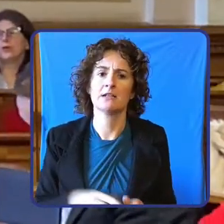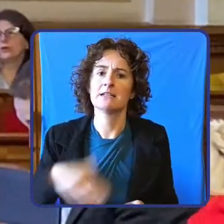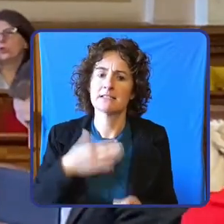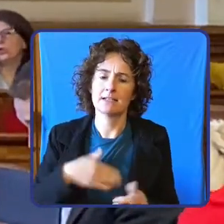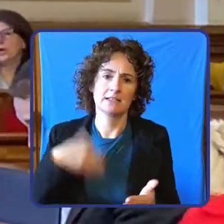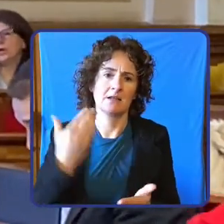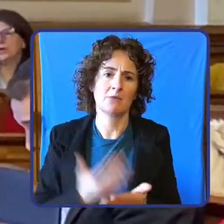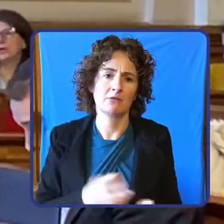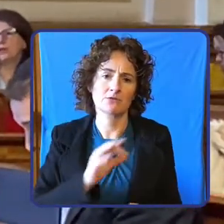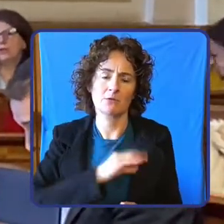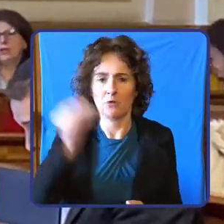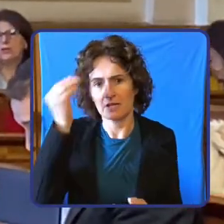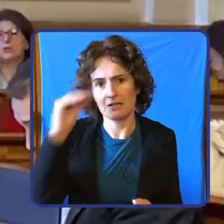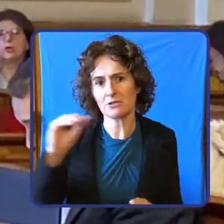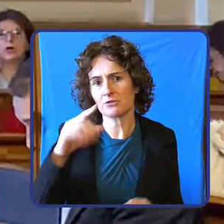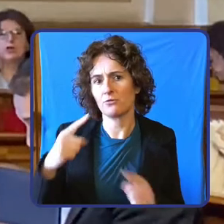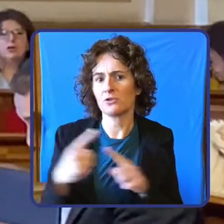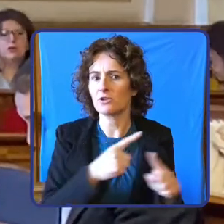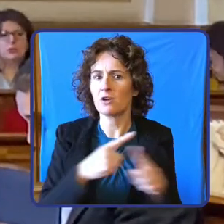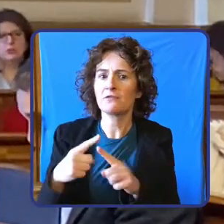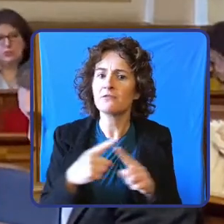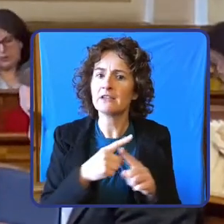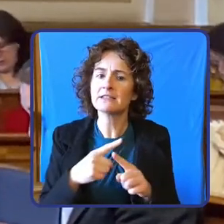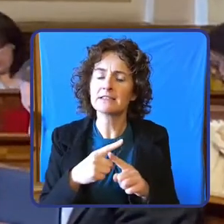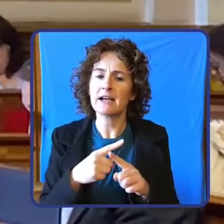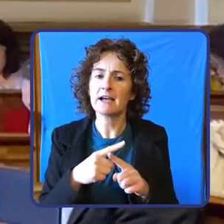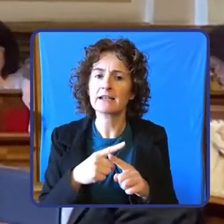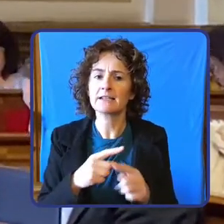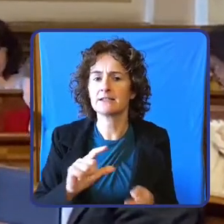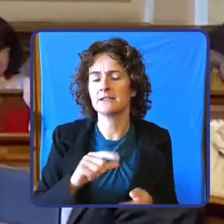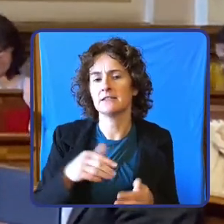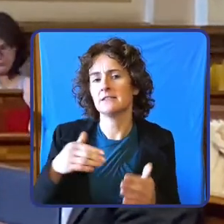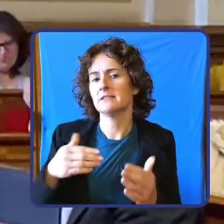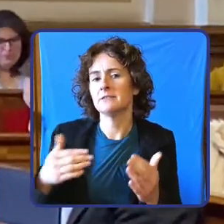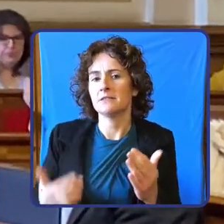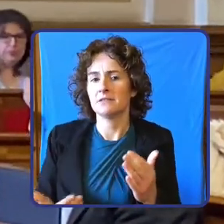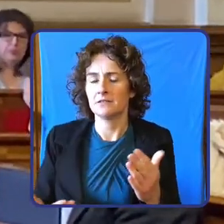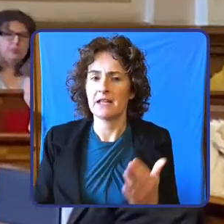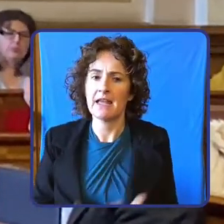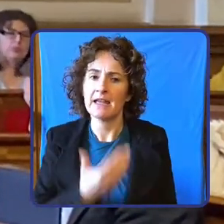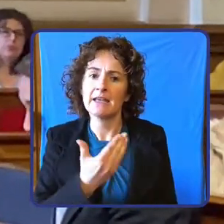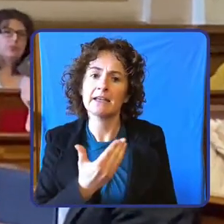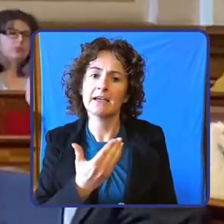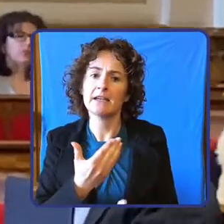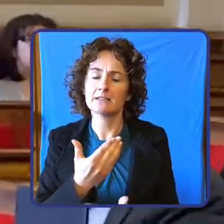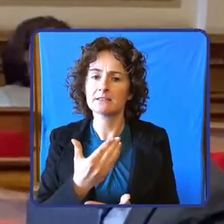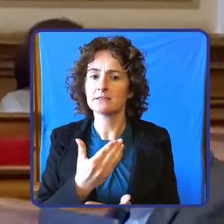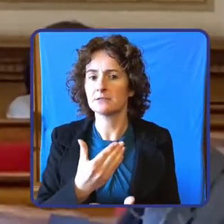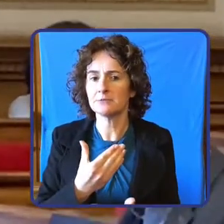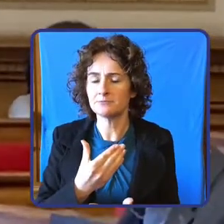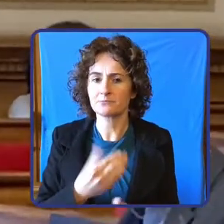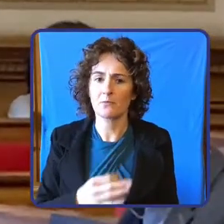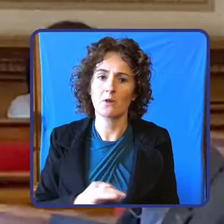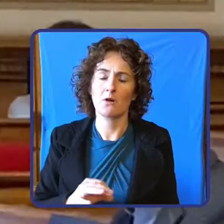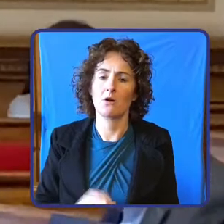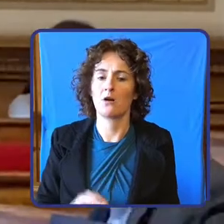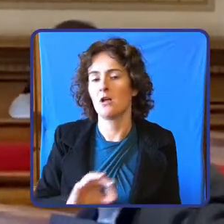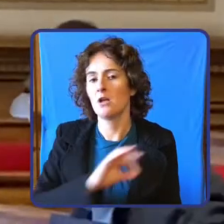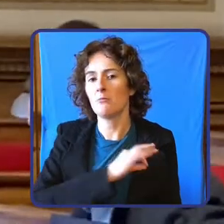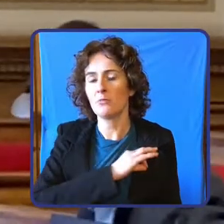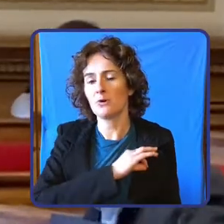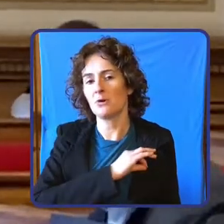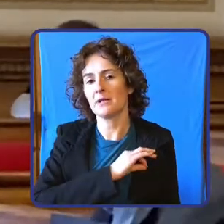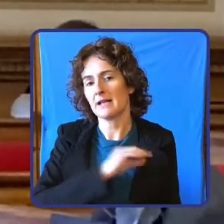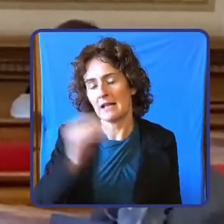hogy tisztelt polgármester úr, hogy a viták helyett talán oda kéne figyelni az önkormányzati, illetve a polgármesteri hivatal működésére. Önök